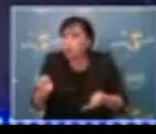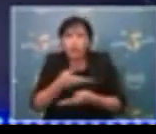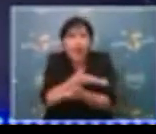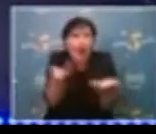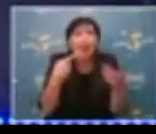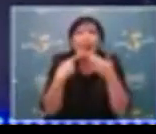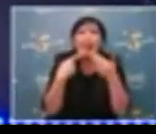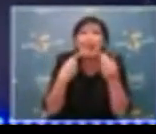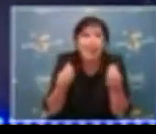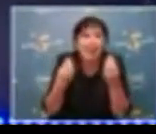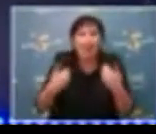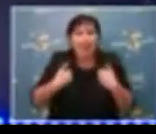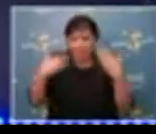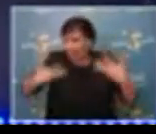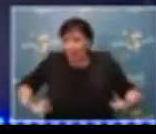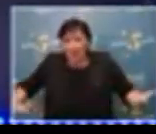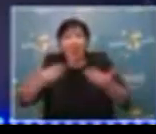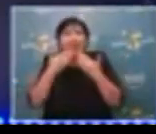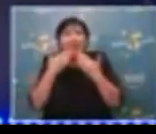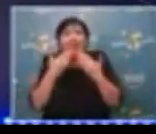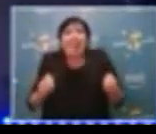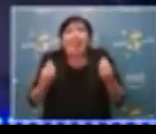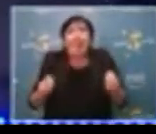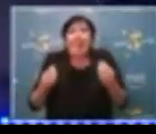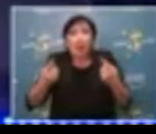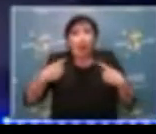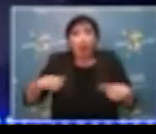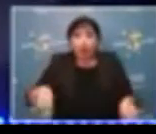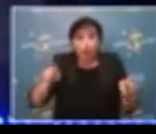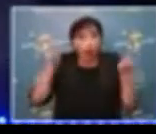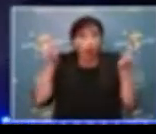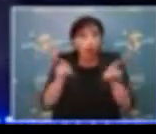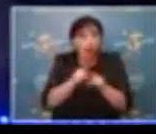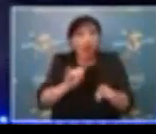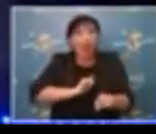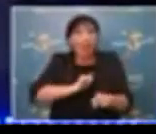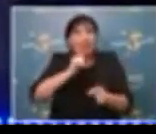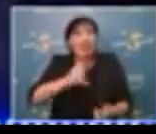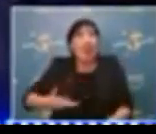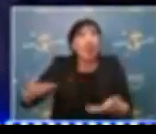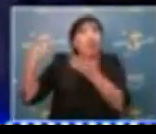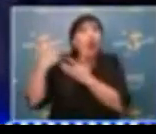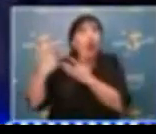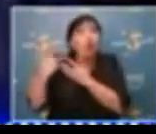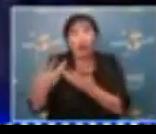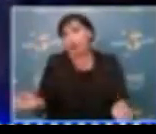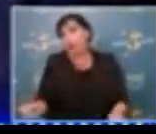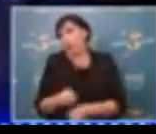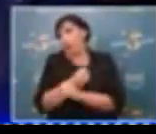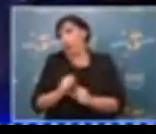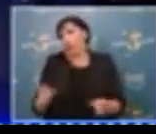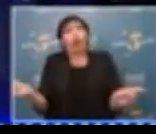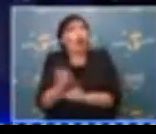siamo? È inutile pensare che abbiamo la stessa identità di 10 anni fa. Non è così.